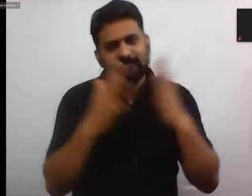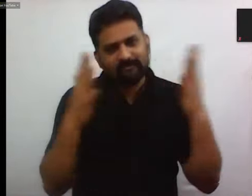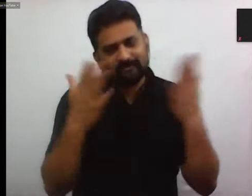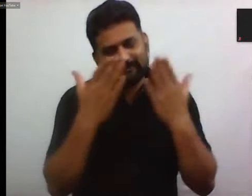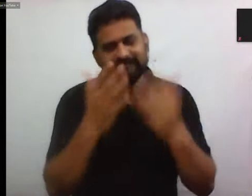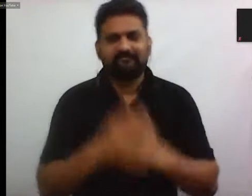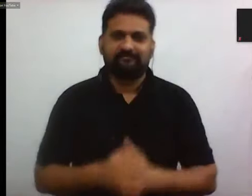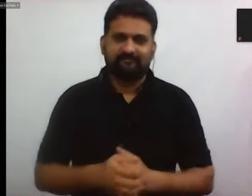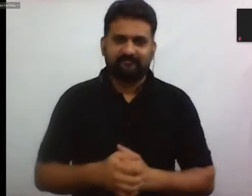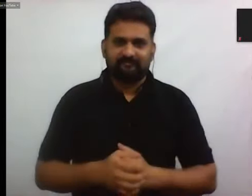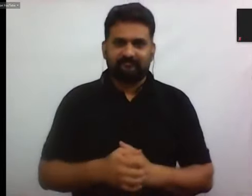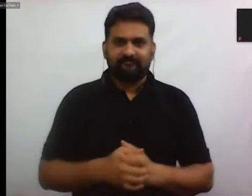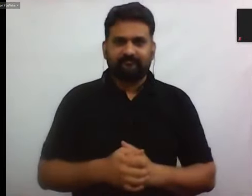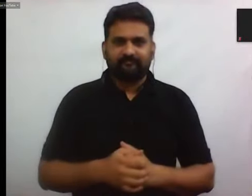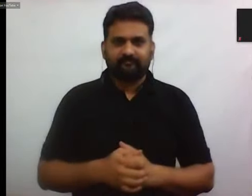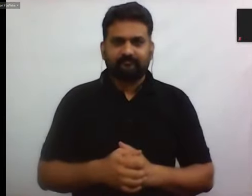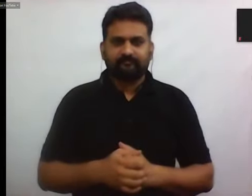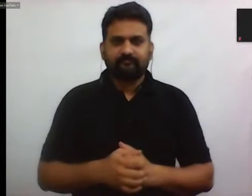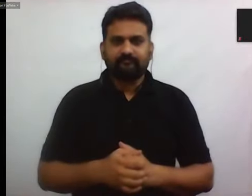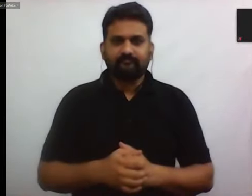चाहते हैं।